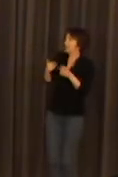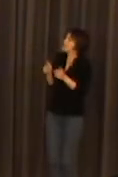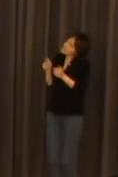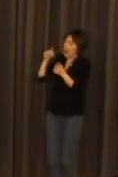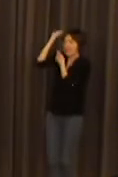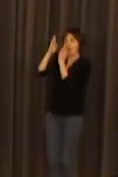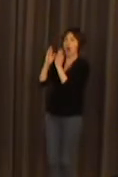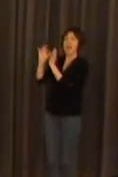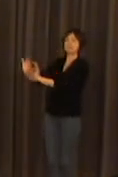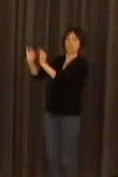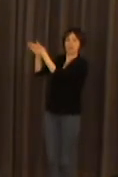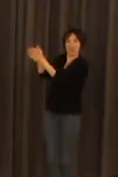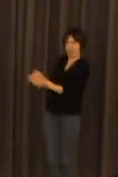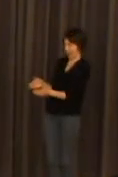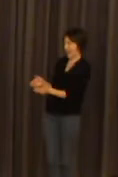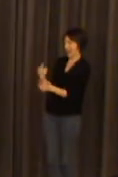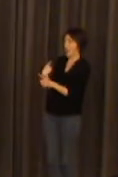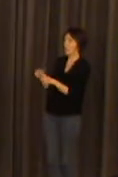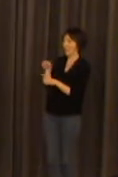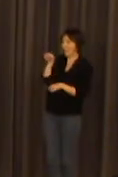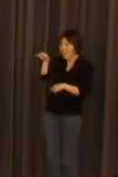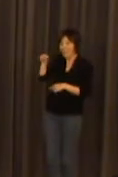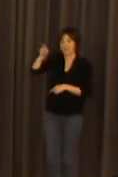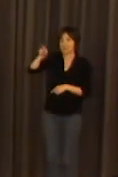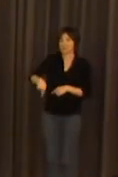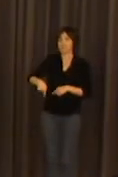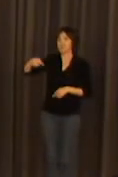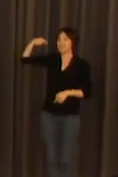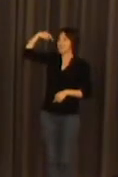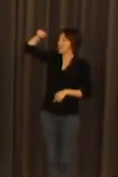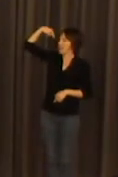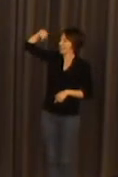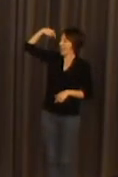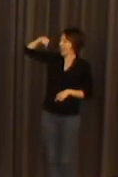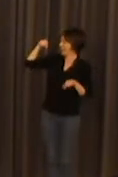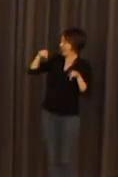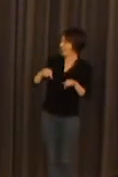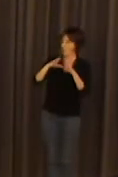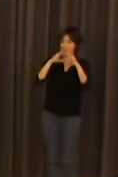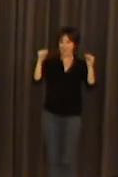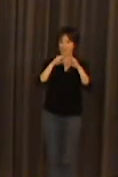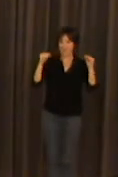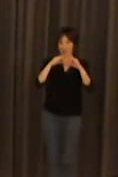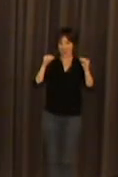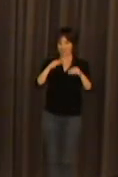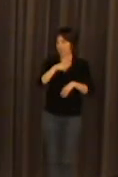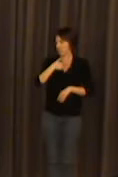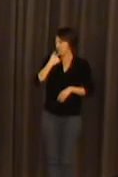especial perquè, a part de moltes altres coses, és catedràtica emèrita d'aquesta universitat i és una persona